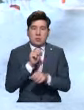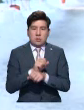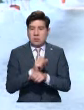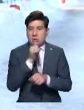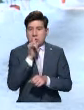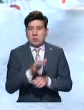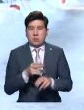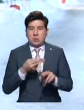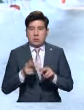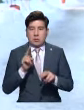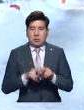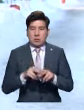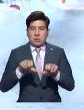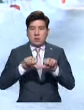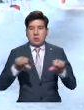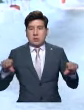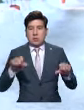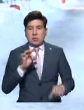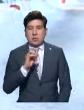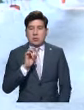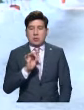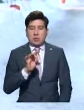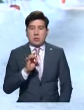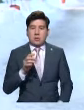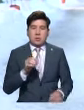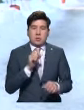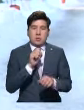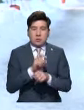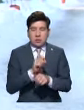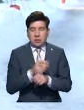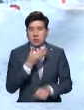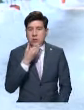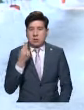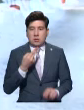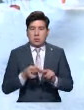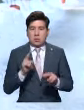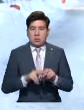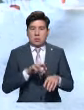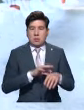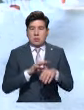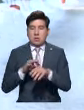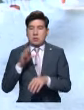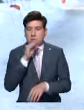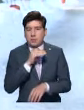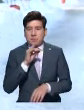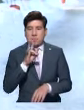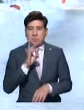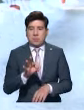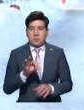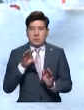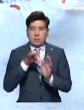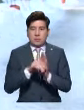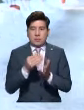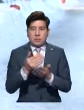Шекарада кеден бір жүйесі жоқ. Сондықтан оларды алып кіре беруі мүмкін. Бірақ оларға сол